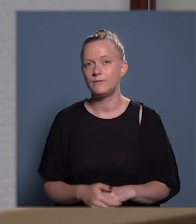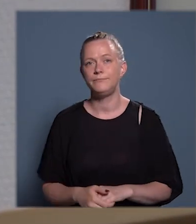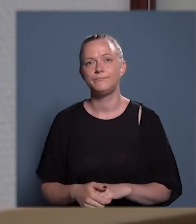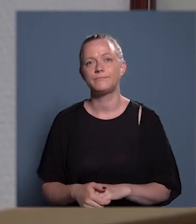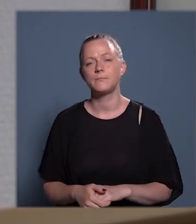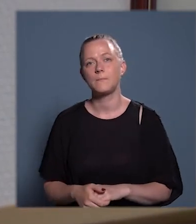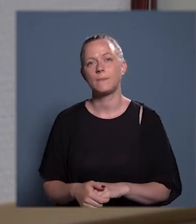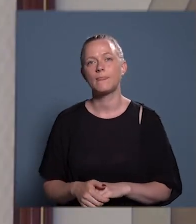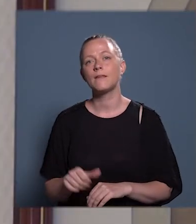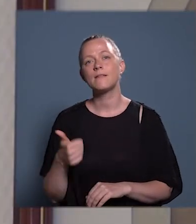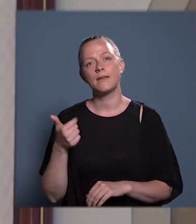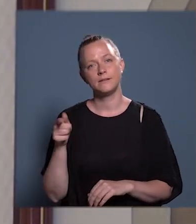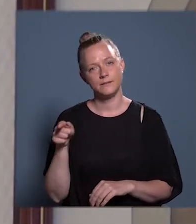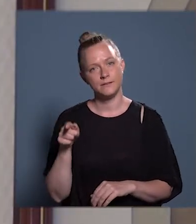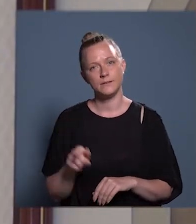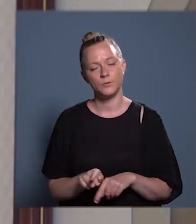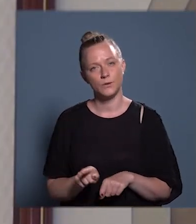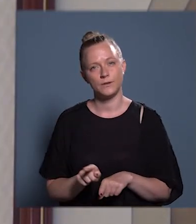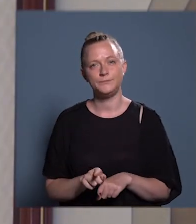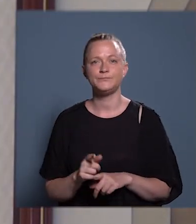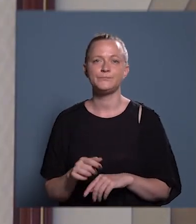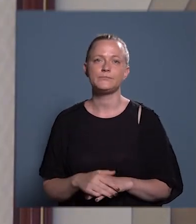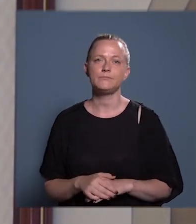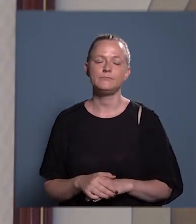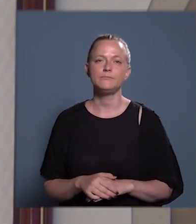Az egyik az, ami